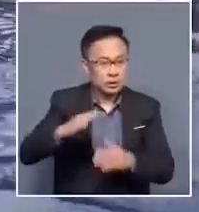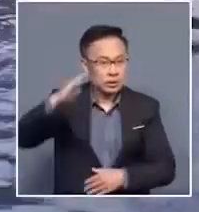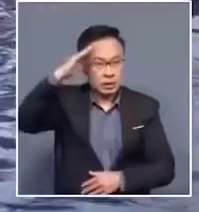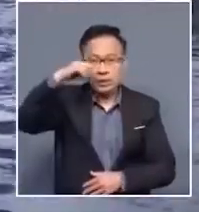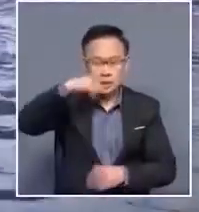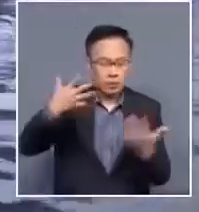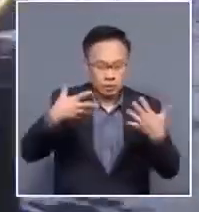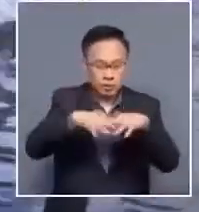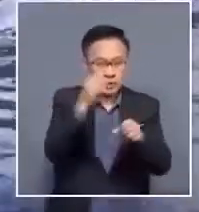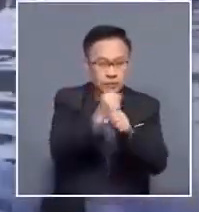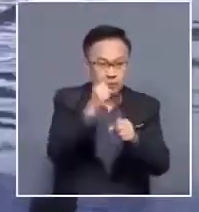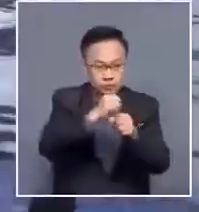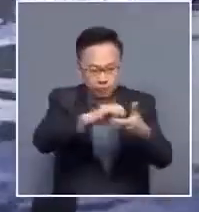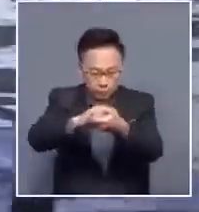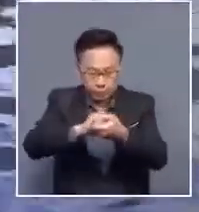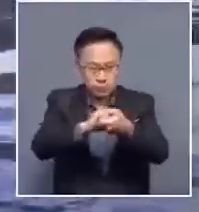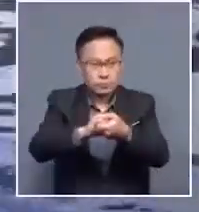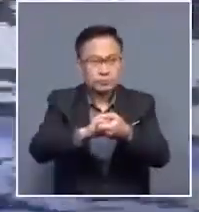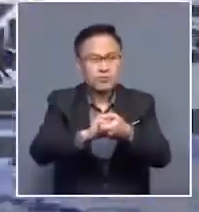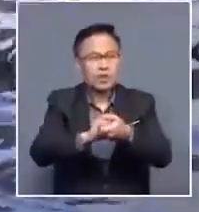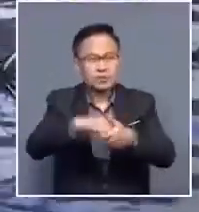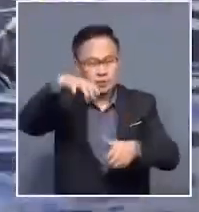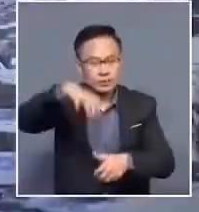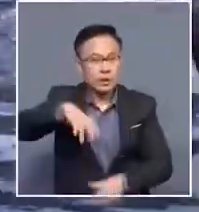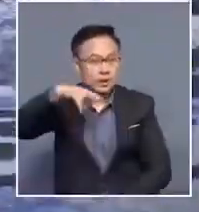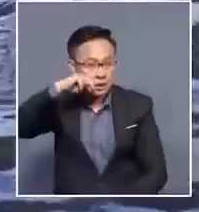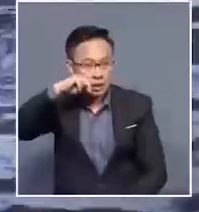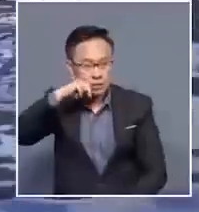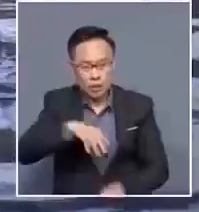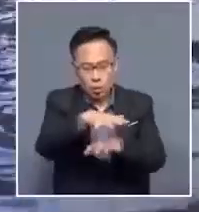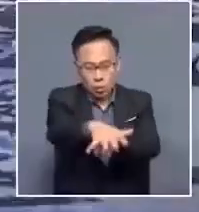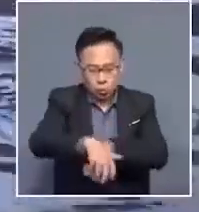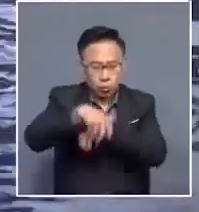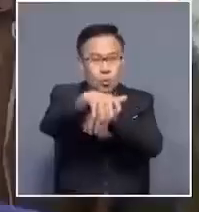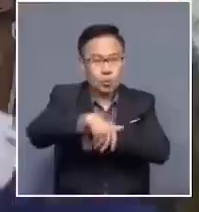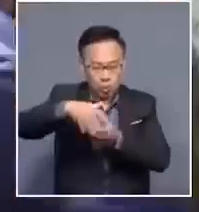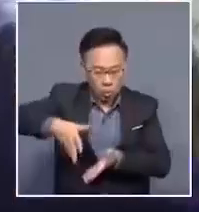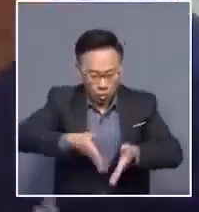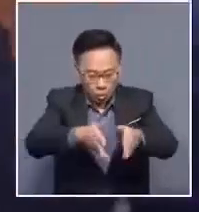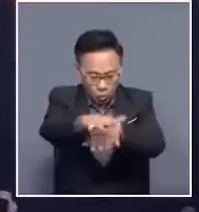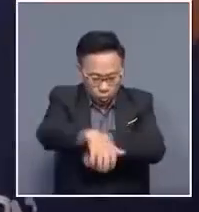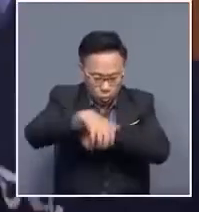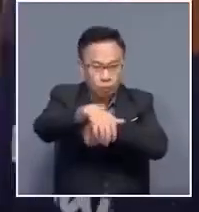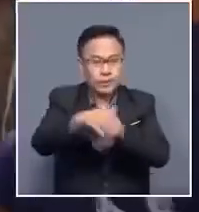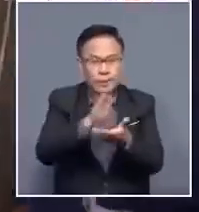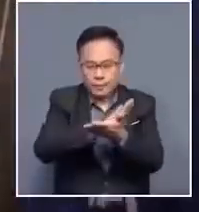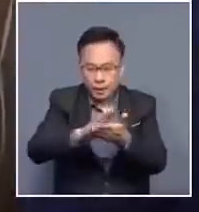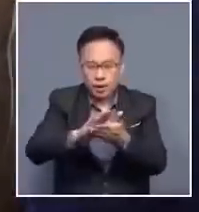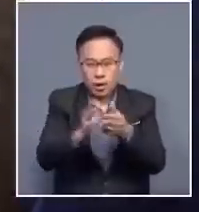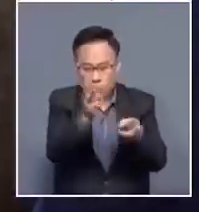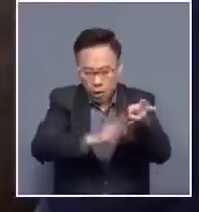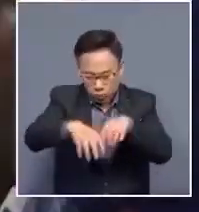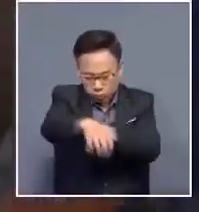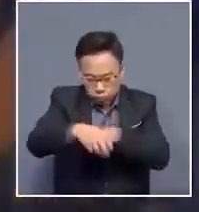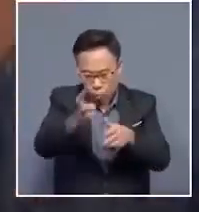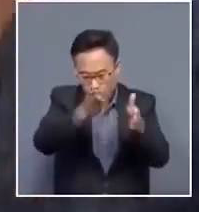านกับสำนักงานเขตกับสำนักงานระบายน้ำเนี่ยให้ดูแลเรื่องคูคลองทำความสะอาดโดยมีประสงค์หลักประเด็นแรกก็คือเ